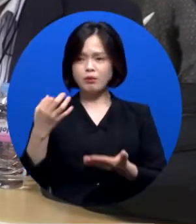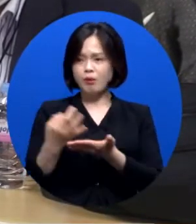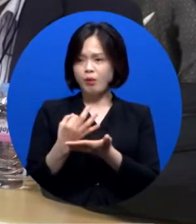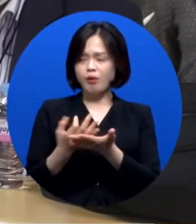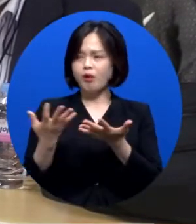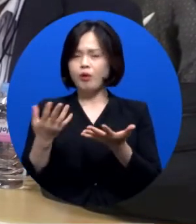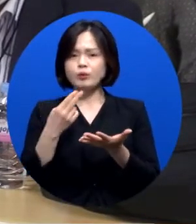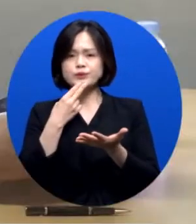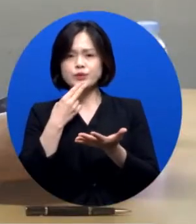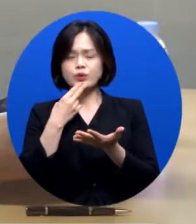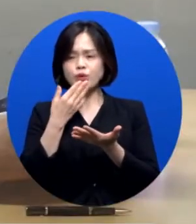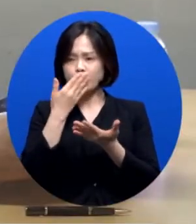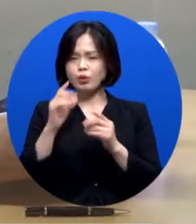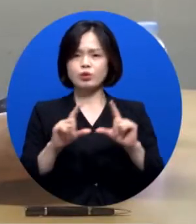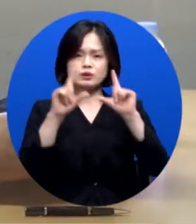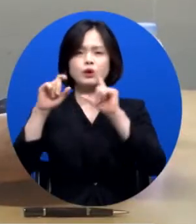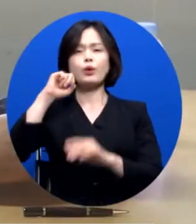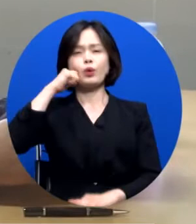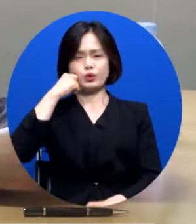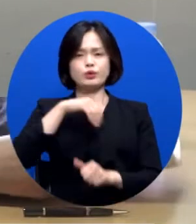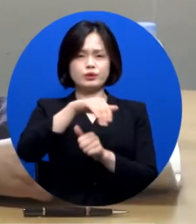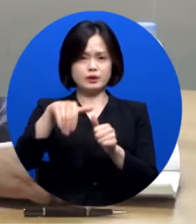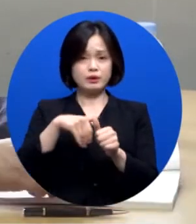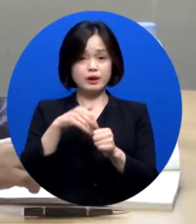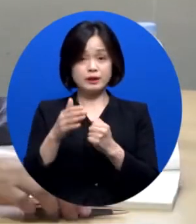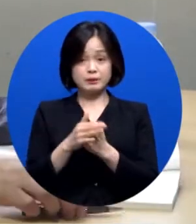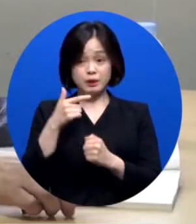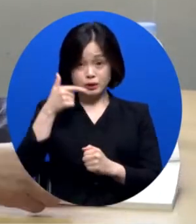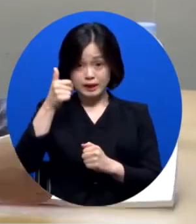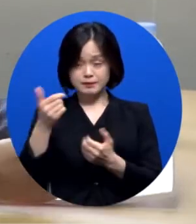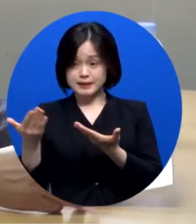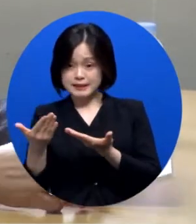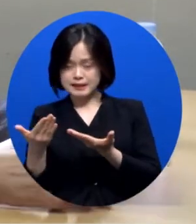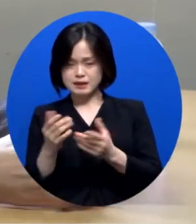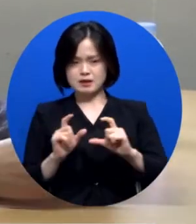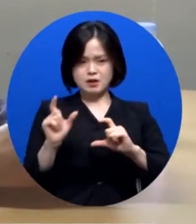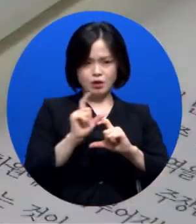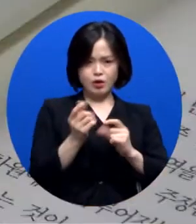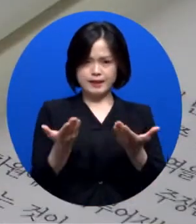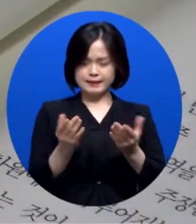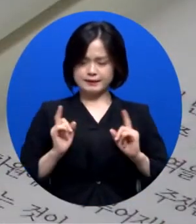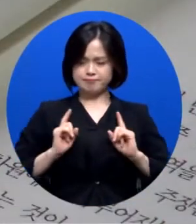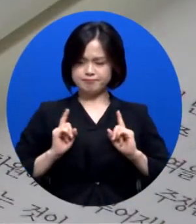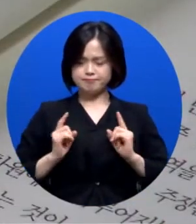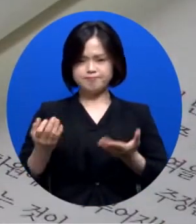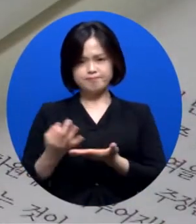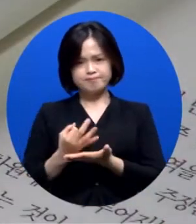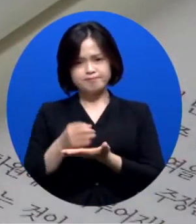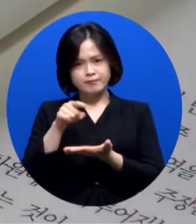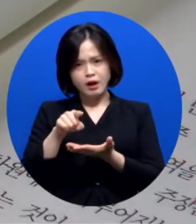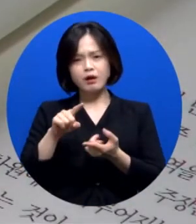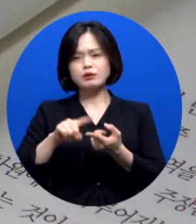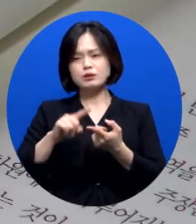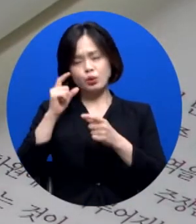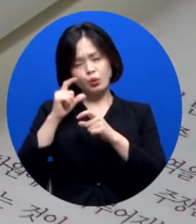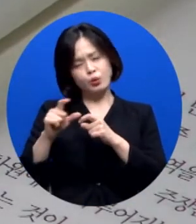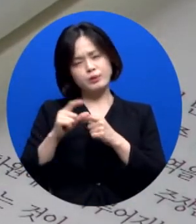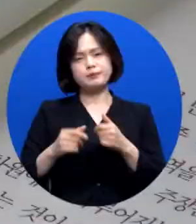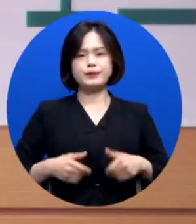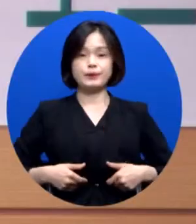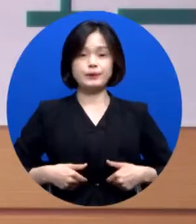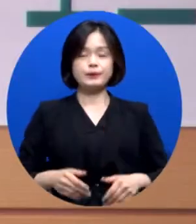문제가 현실화된 만큼 이중직 목회의 선교적 역할에 대한 진지한 고민이 필요하다고